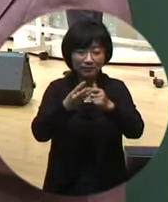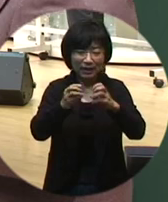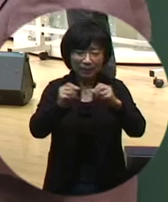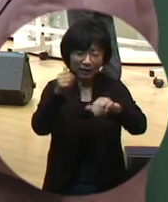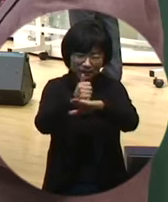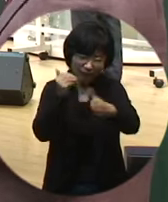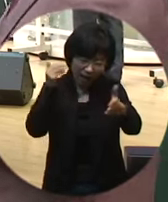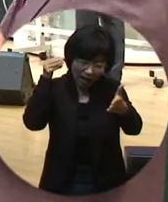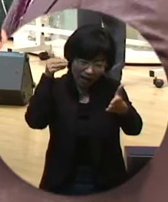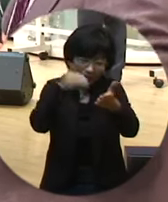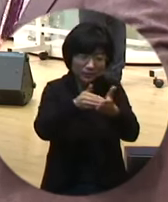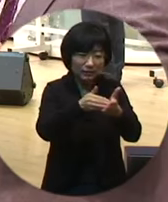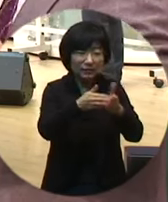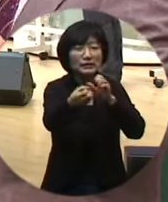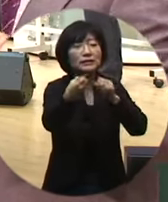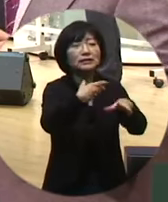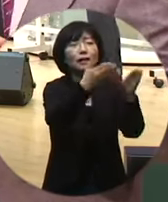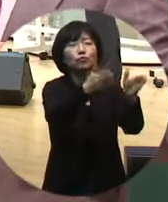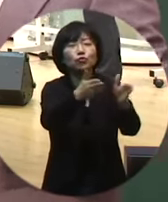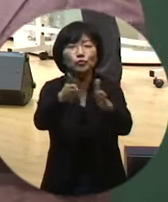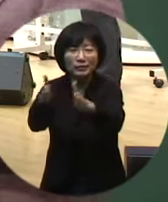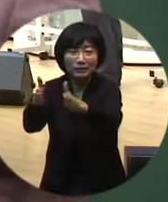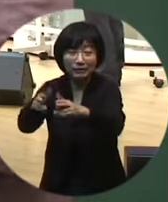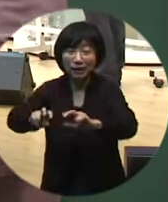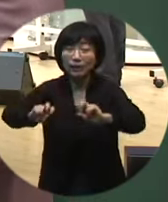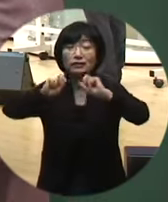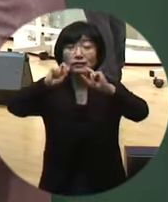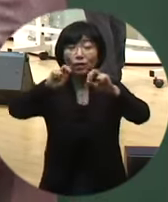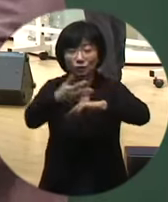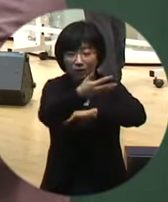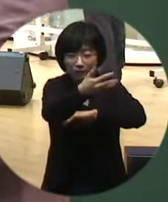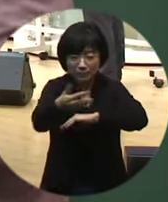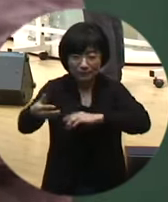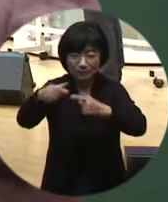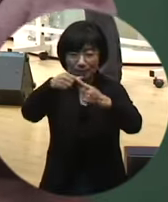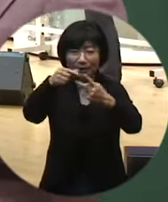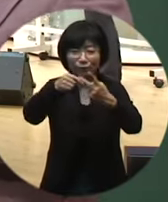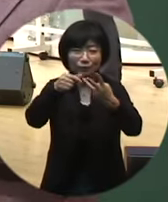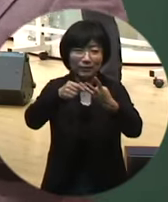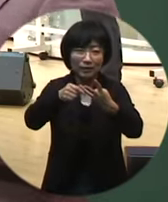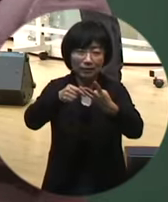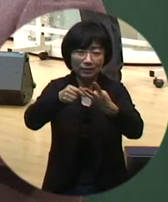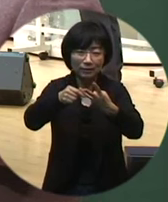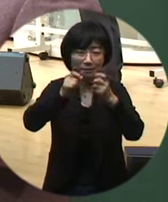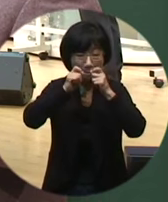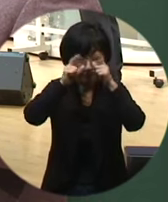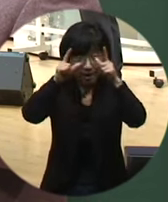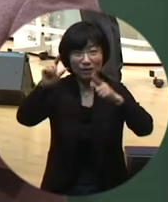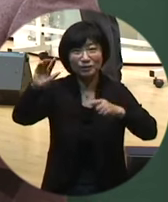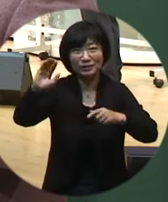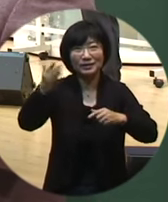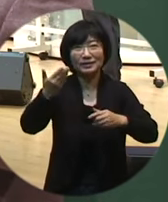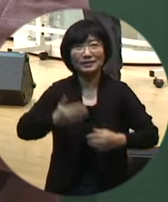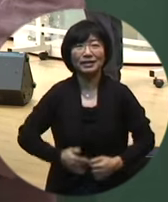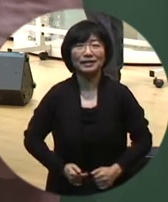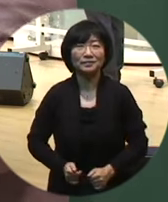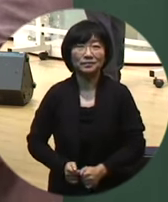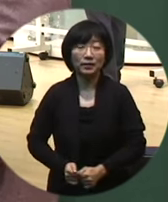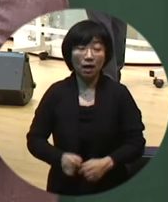our answers are prepared to the ends of the earth. 자, 이런 사람에게 당연한 응답 온 거잖아요. That to these people, this rightful answer will follow.